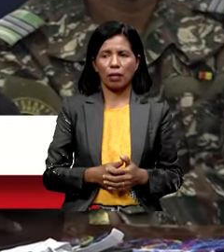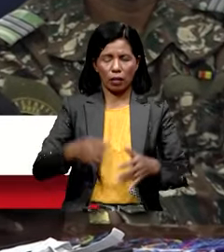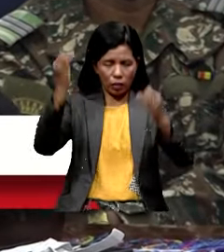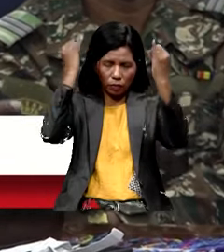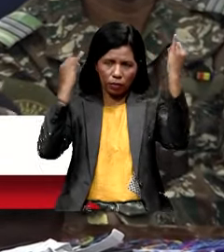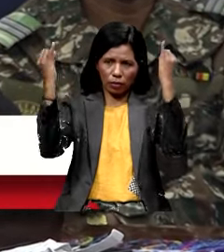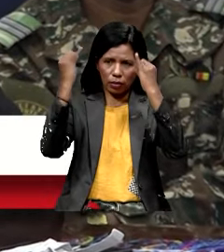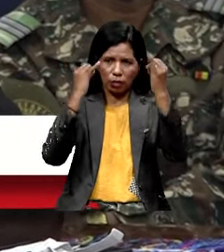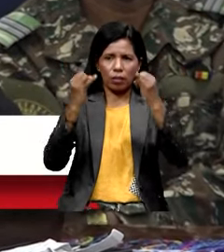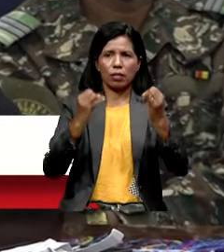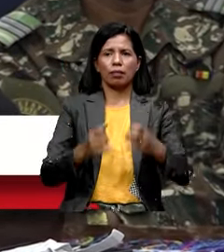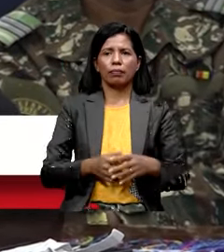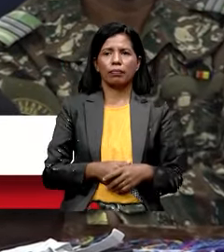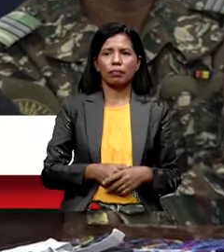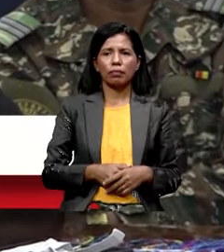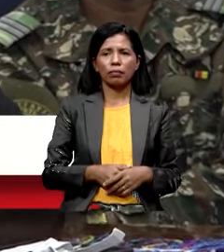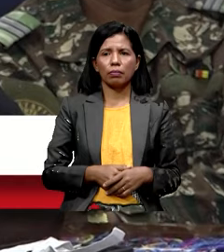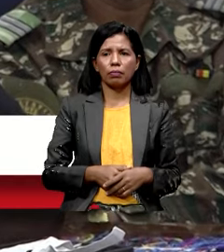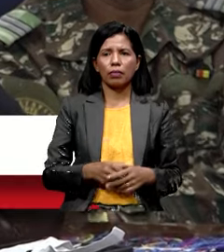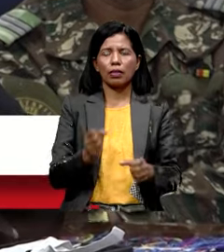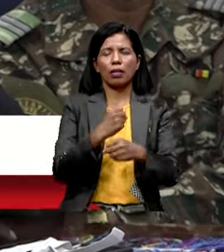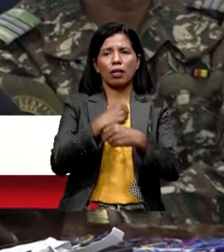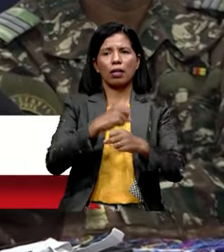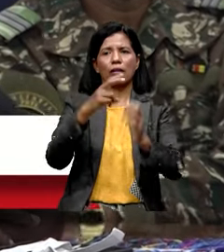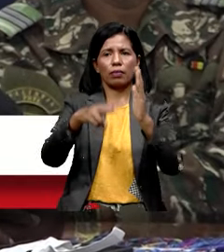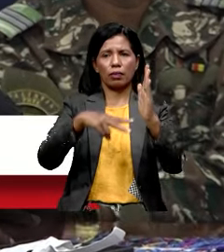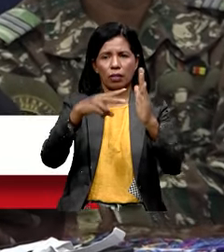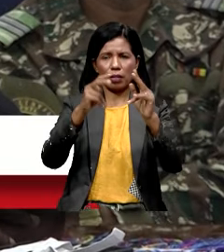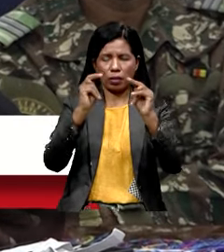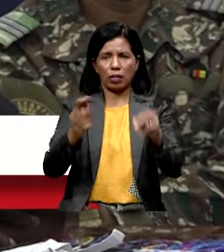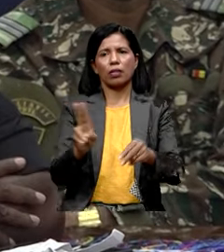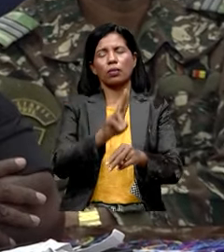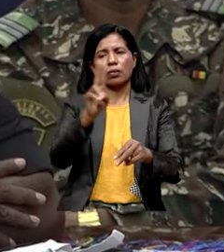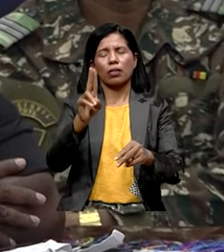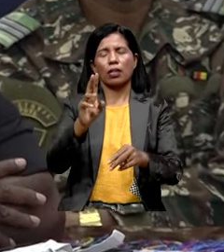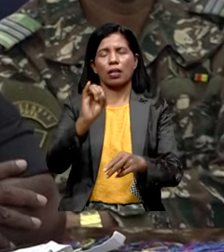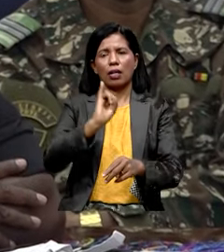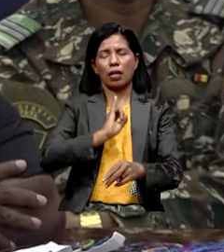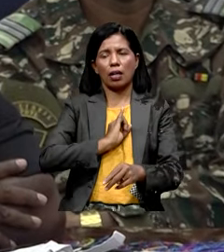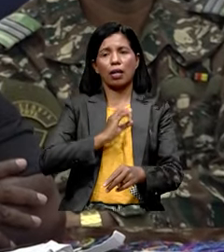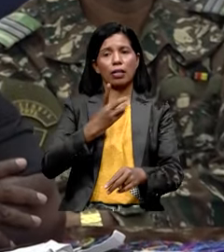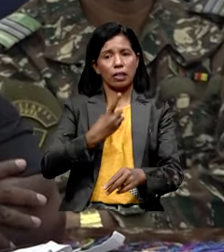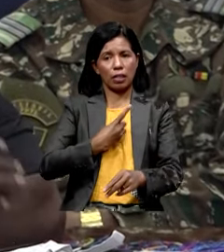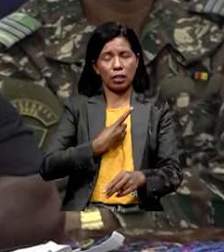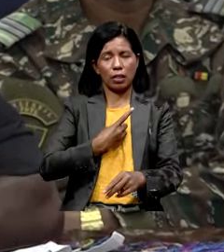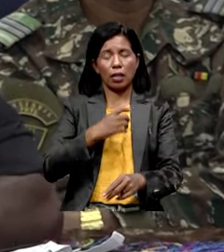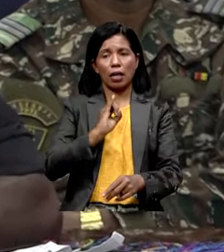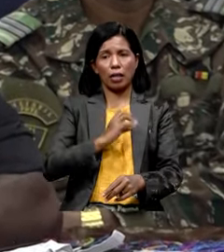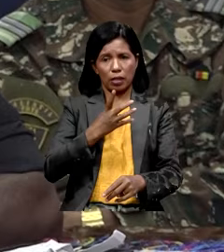informações a tu halo vídeo, nem tem que usar cartão. Tem que usar